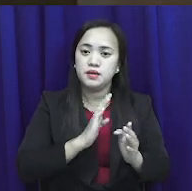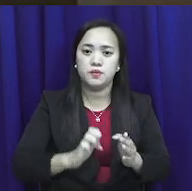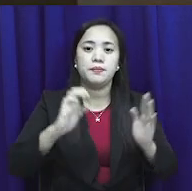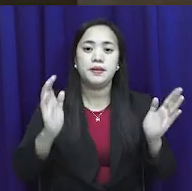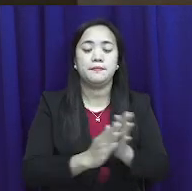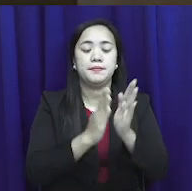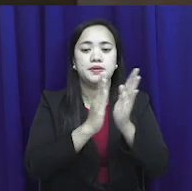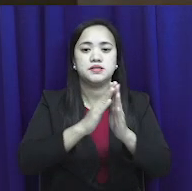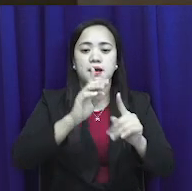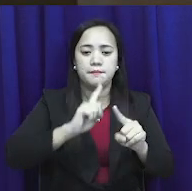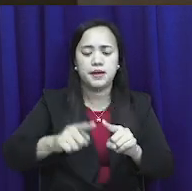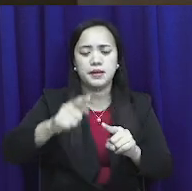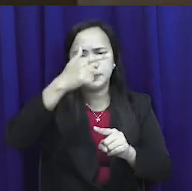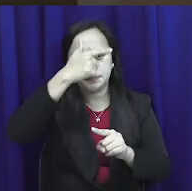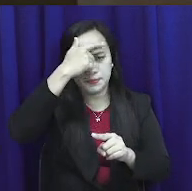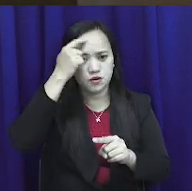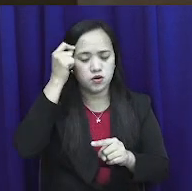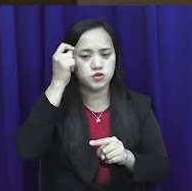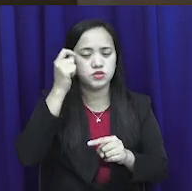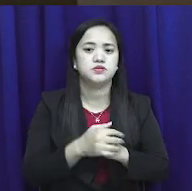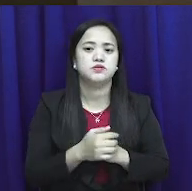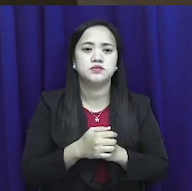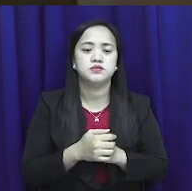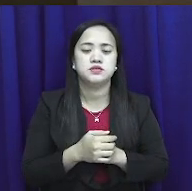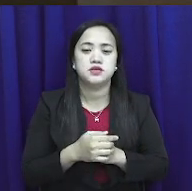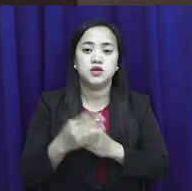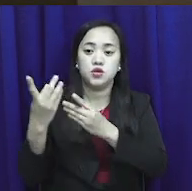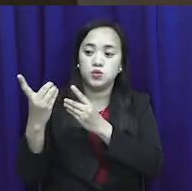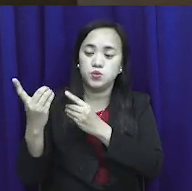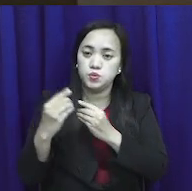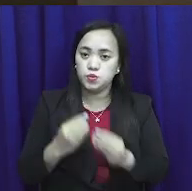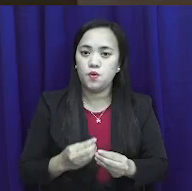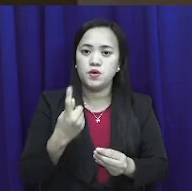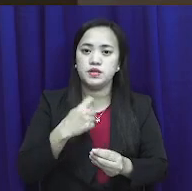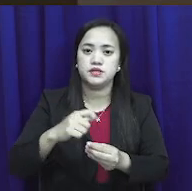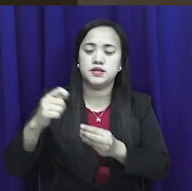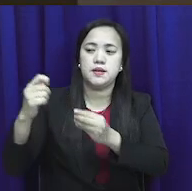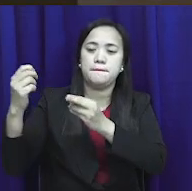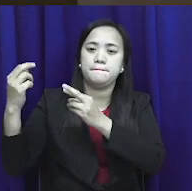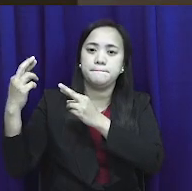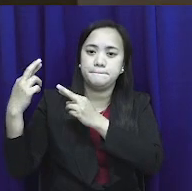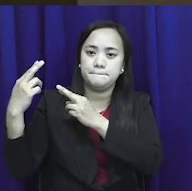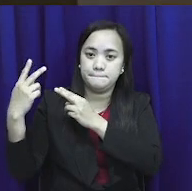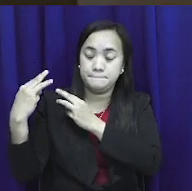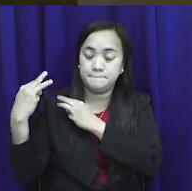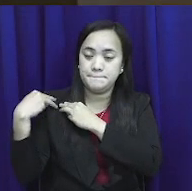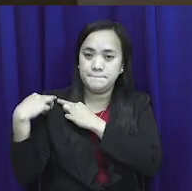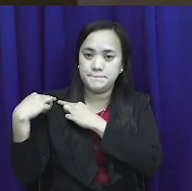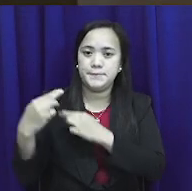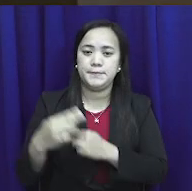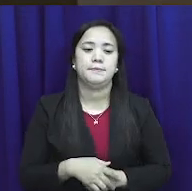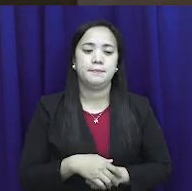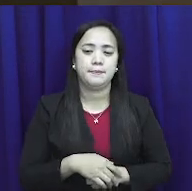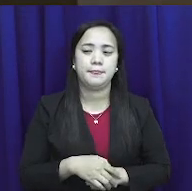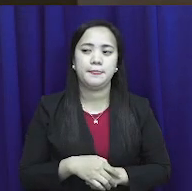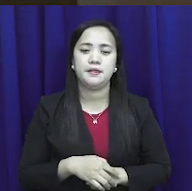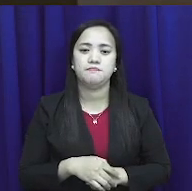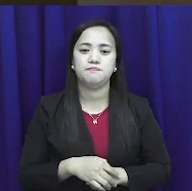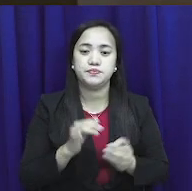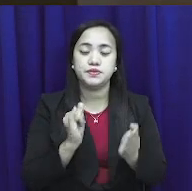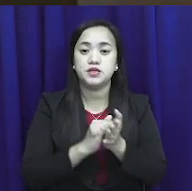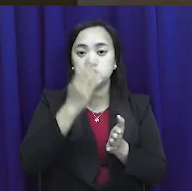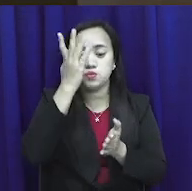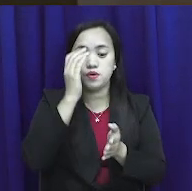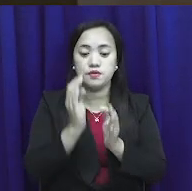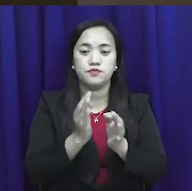but because she was seen performing her Ministry Amen you see kaya ng titingan niyo po